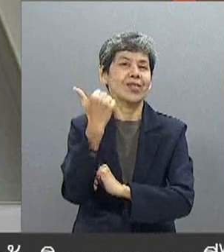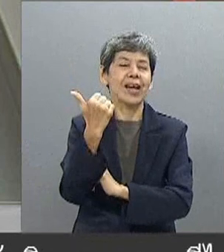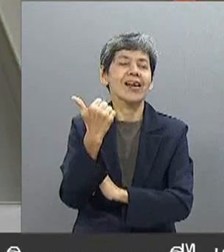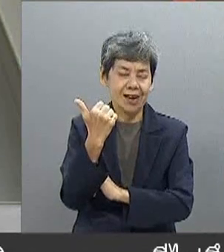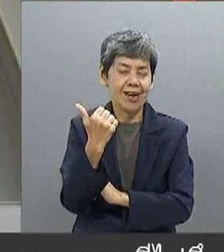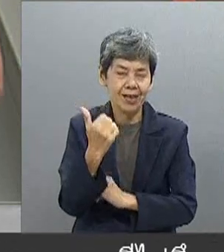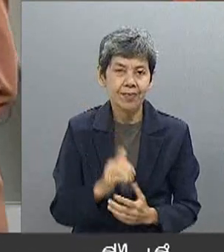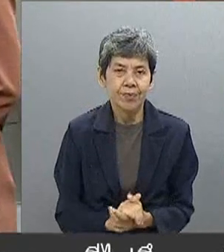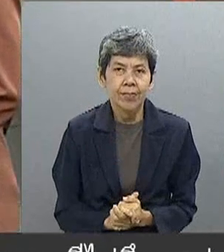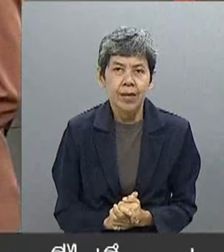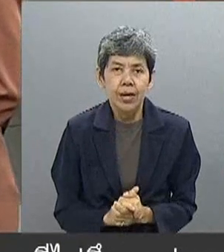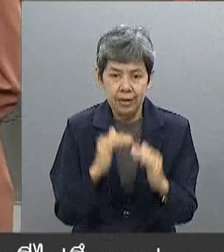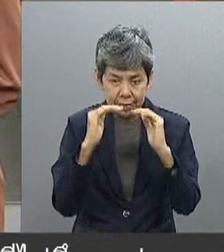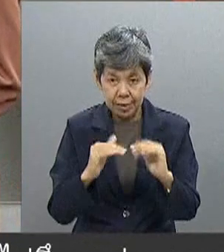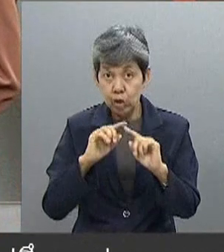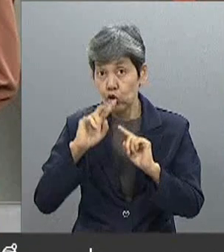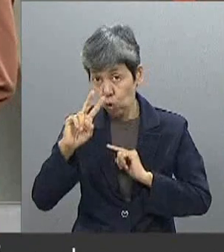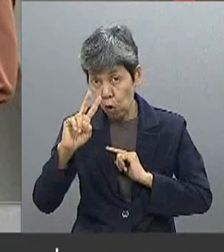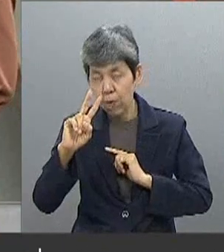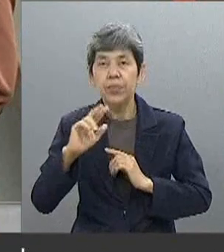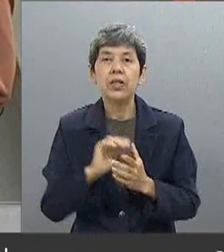เด้งเด้งแรกก็คือเป็นการตอบแทนให้กับบุคลากรด้านสาธารณสุขที่ได้ปฏิบัติงานในแถวหน้านะคะในการรับมือกับสถานการณ์ของโรคระบาดอีกส่วนหนึ่งก็คือเงินที่ได้เนี่ยมันกระจายไปในธุรกิจท่องเที่ยวในกลุ่มต่างๆค่ะมาดูอีกPackage 1